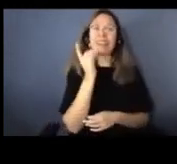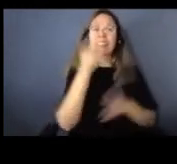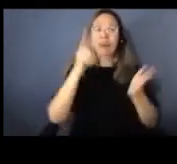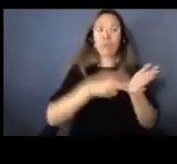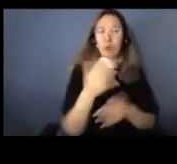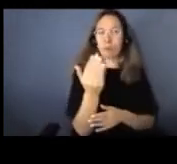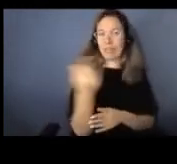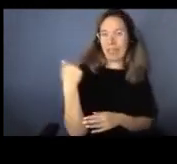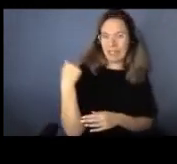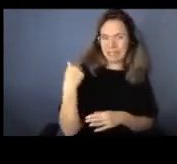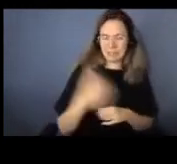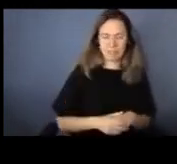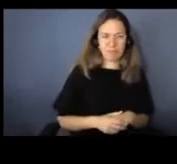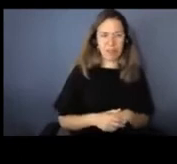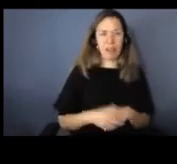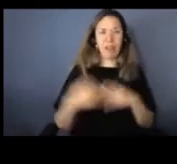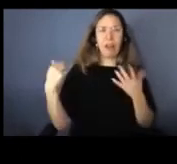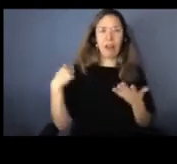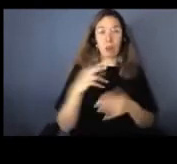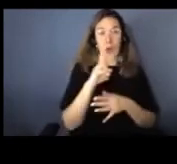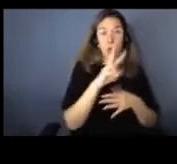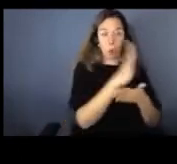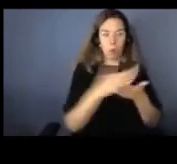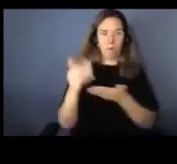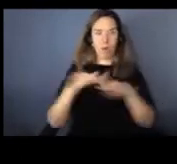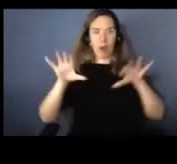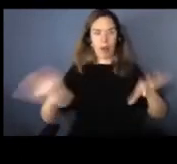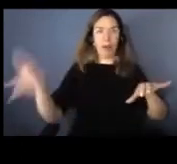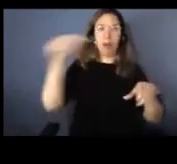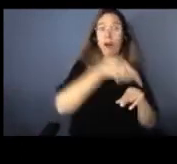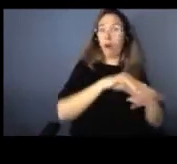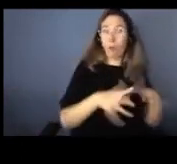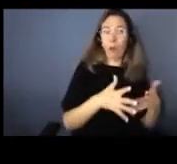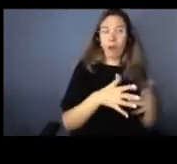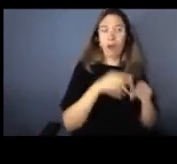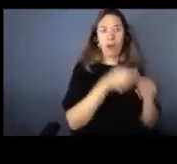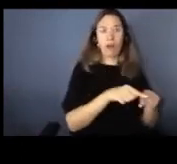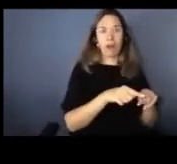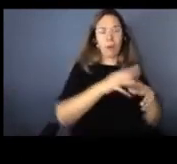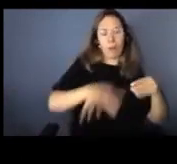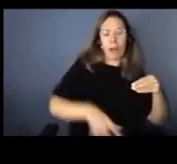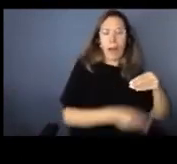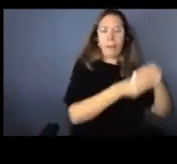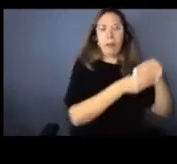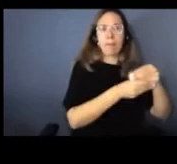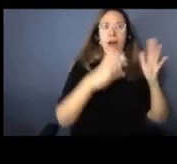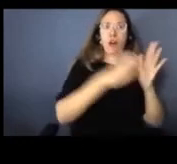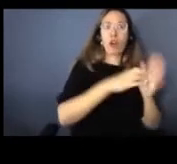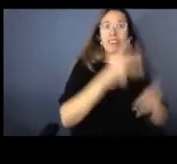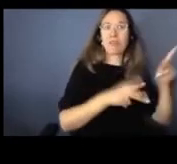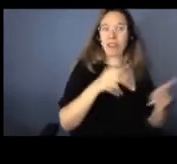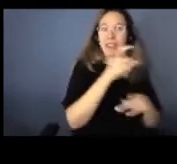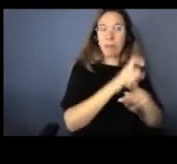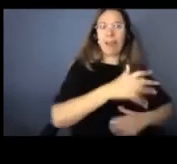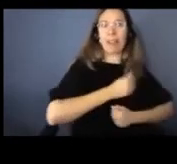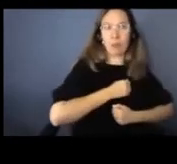2015 et qui s'opère en deux volets. Un premier volet qui est l'adoption d'un amendement au Code civil du Québec,